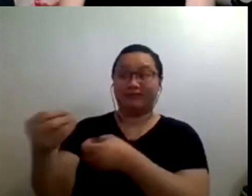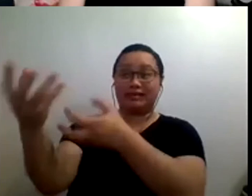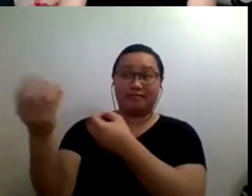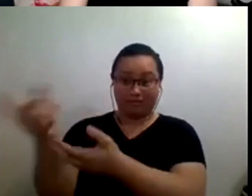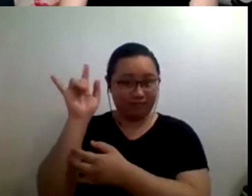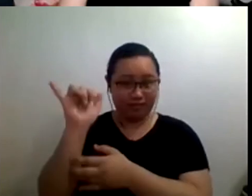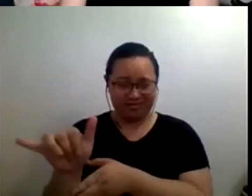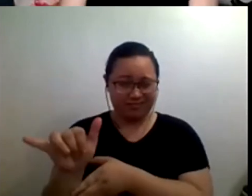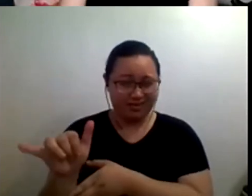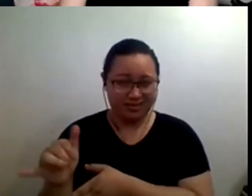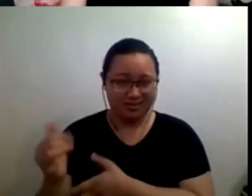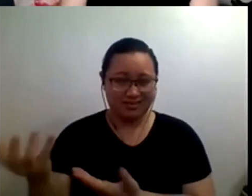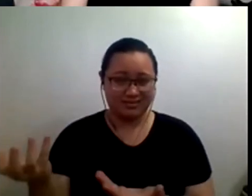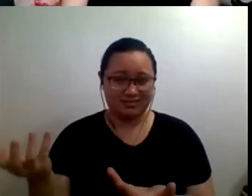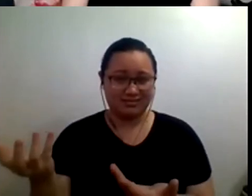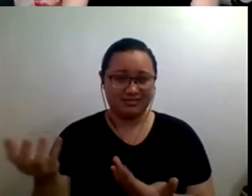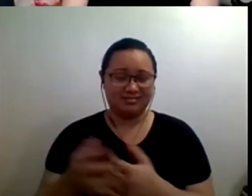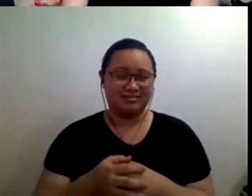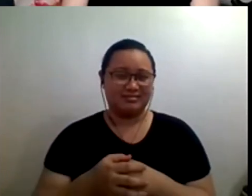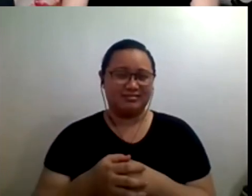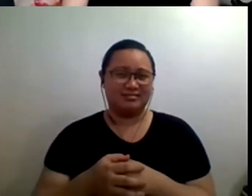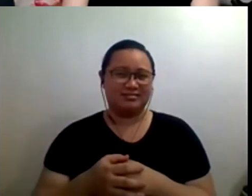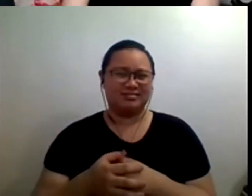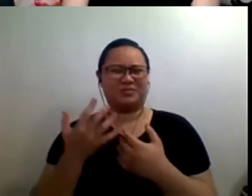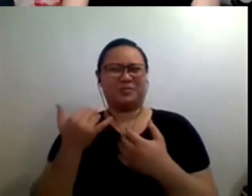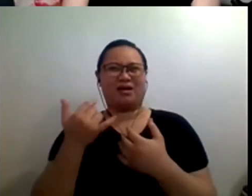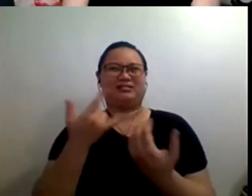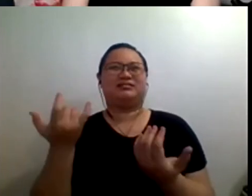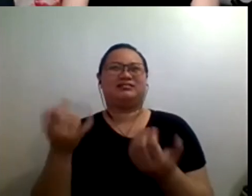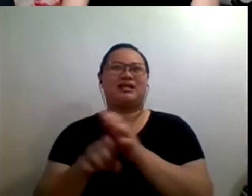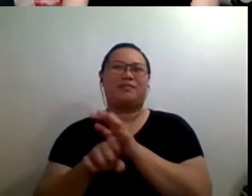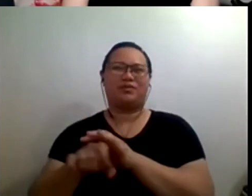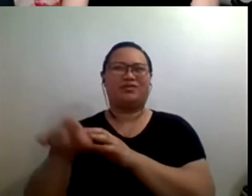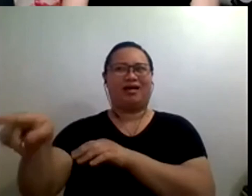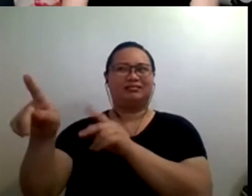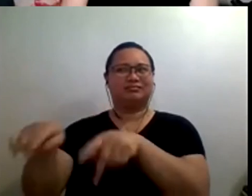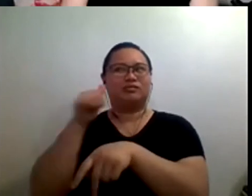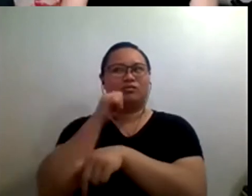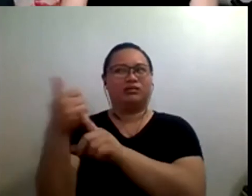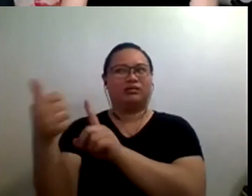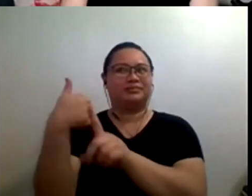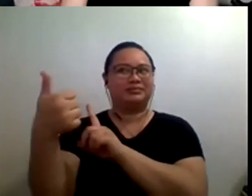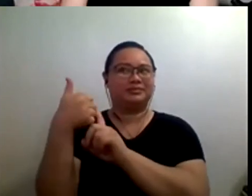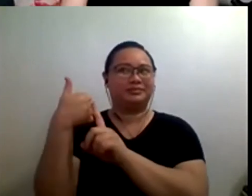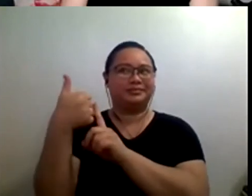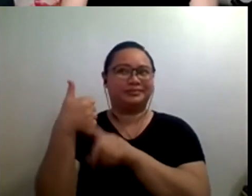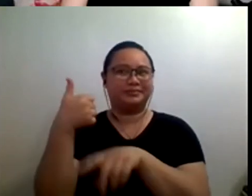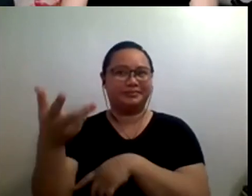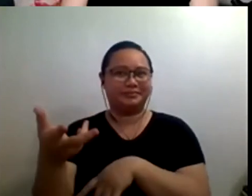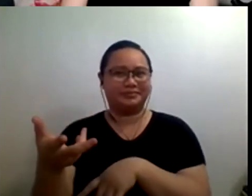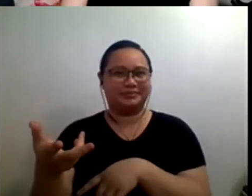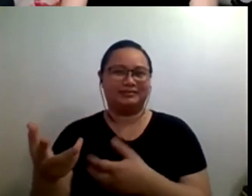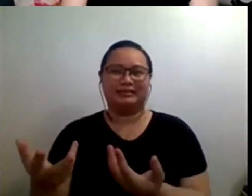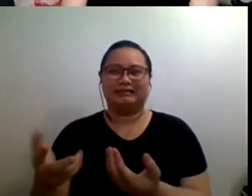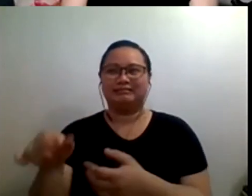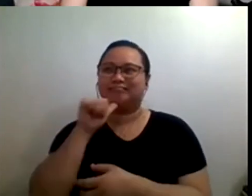ay hindi naman masyadong legitimate yung sinasabi, or parang hindi naman ganun